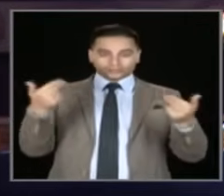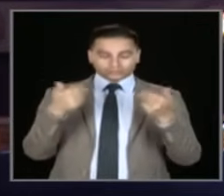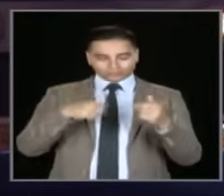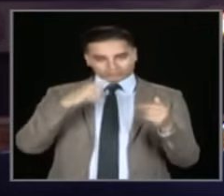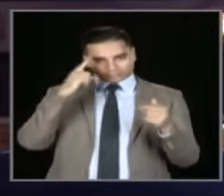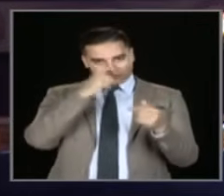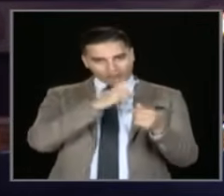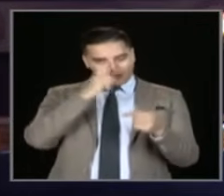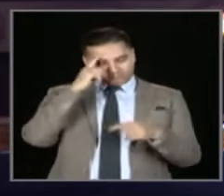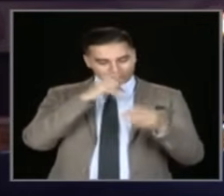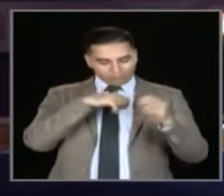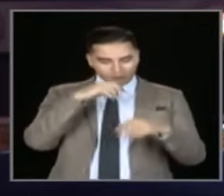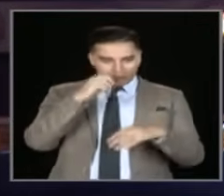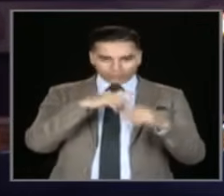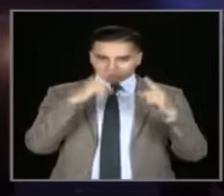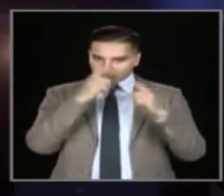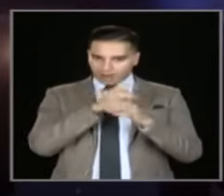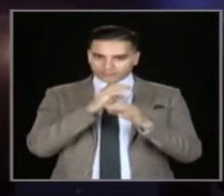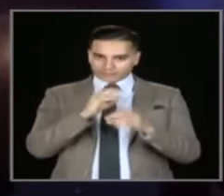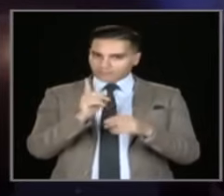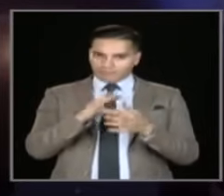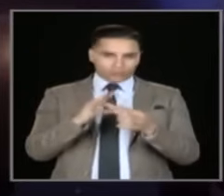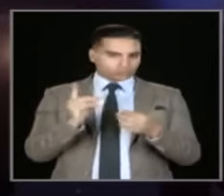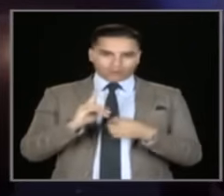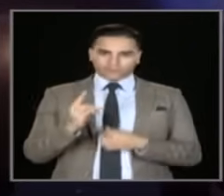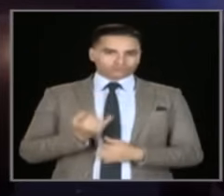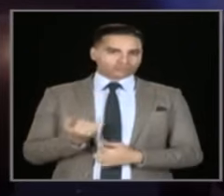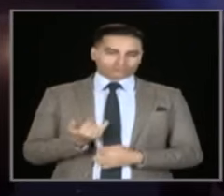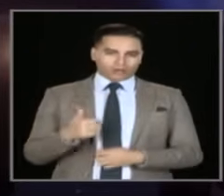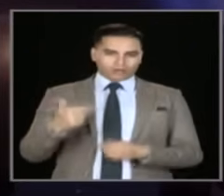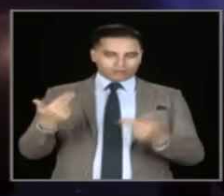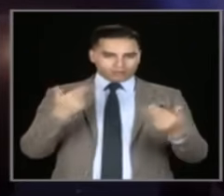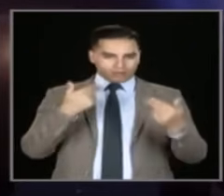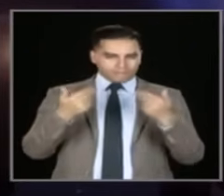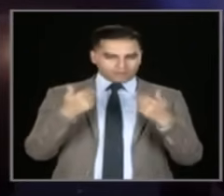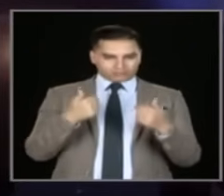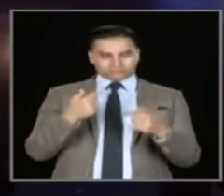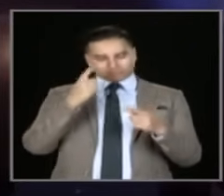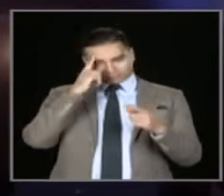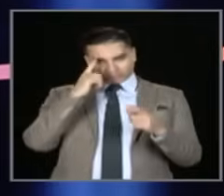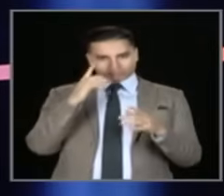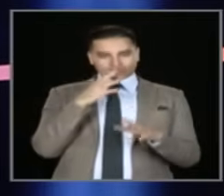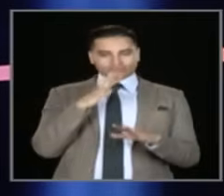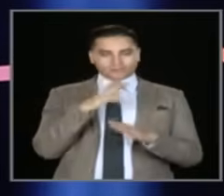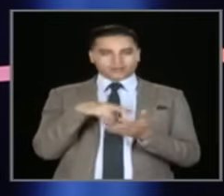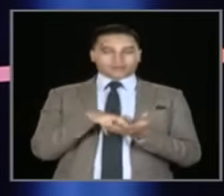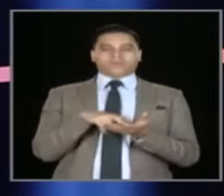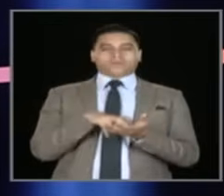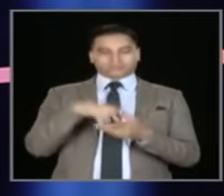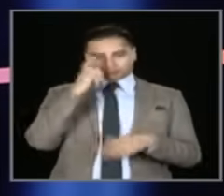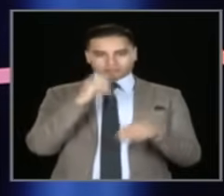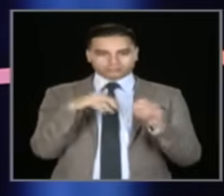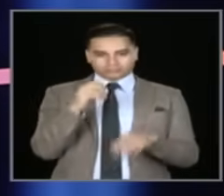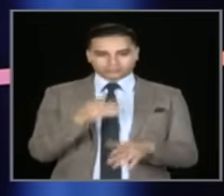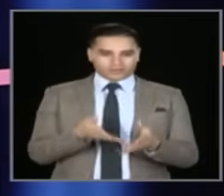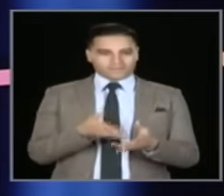وانتوا قاعدين على كرسي العباقره. رهبه الاستوديو والمكان والكاميرات، الجو مرعب مرعب مرعب مرعب مره